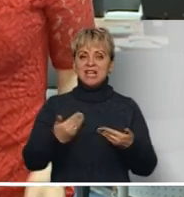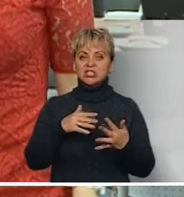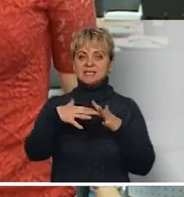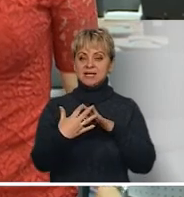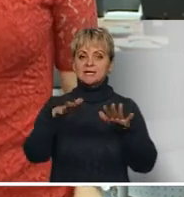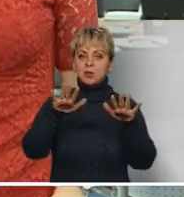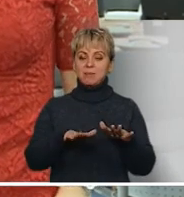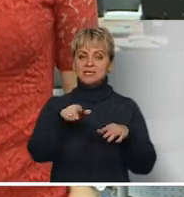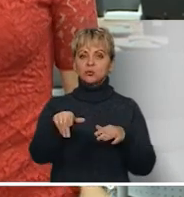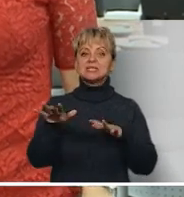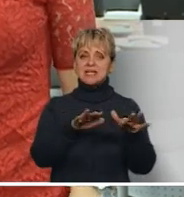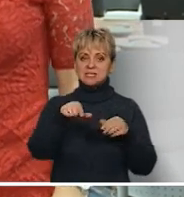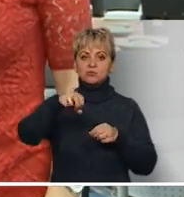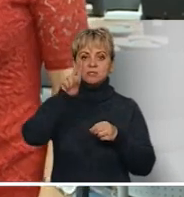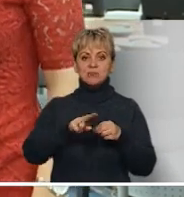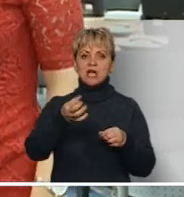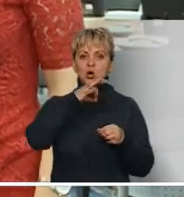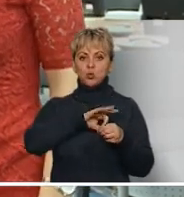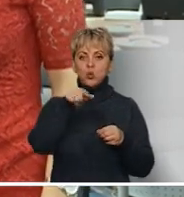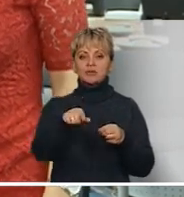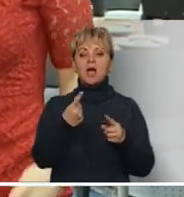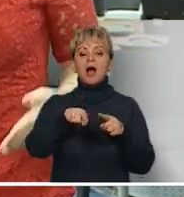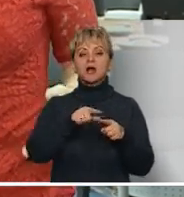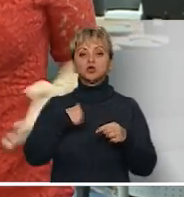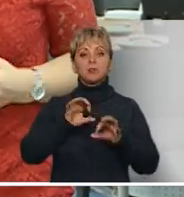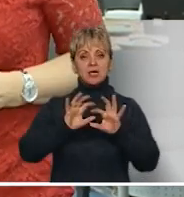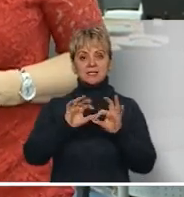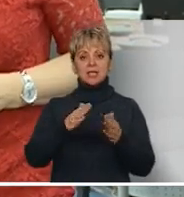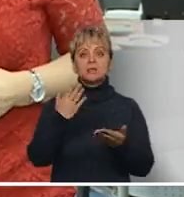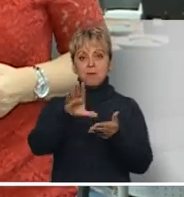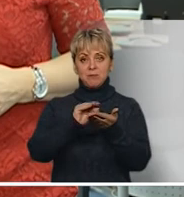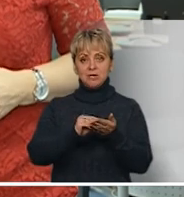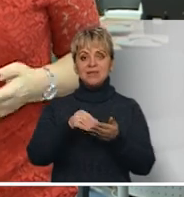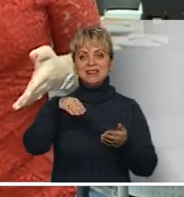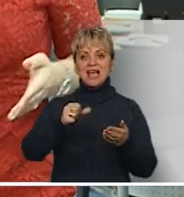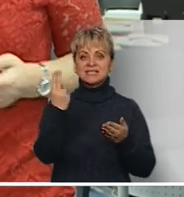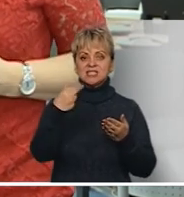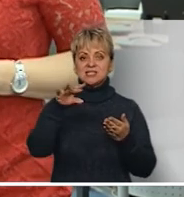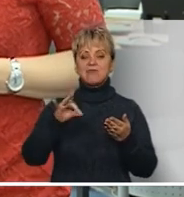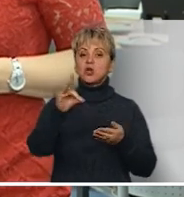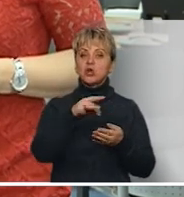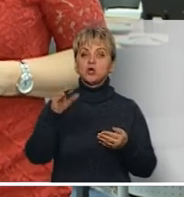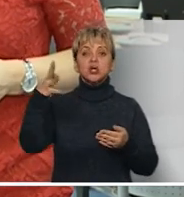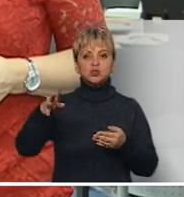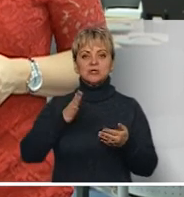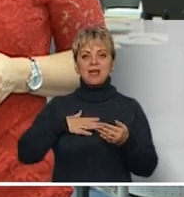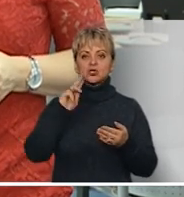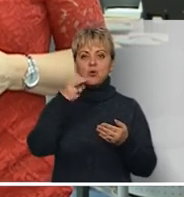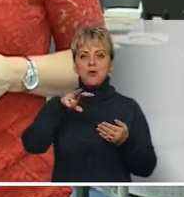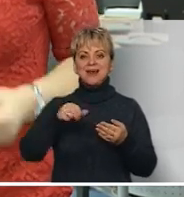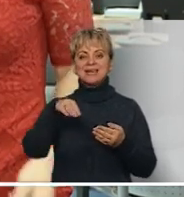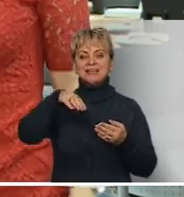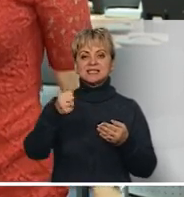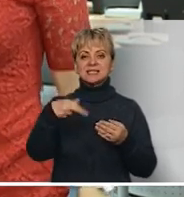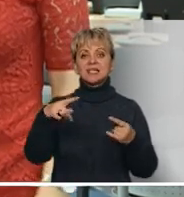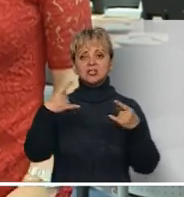вернуть. Для жителей сельской местности действуют специальные льготы, о которых мы расскажем на примере Тацинского района. Сюжет наших